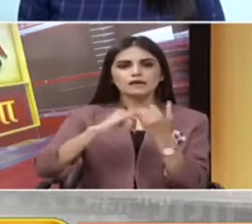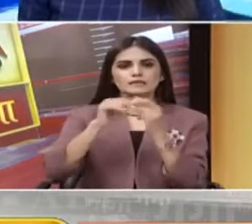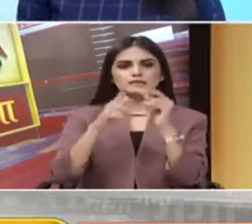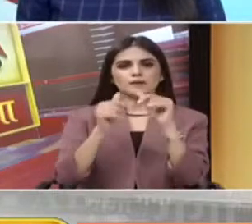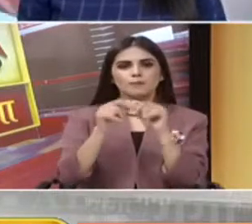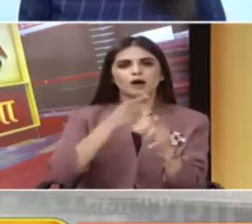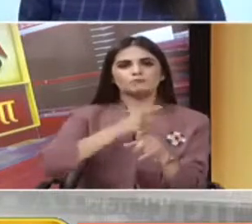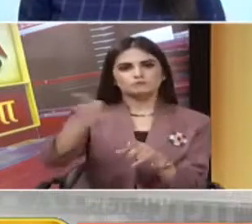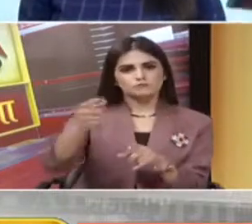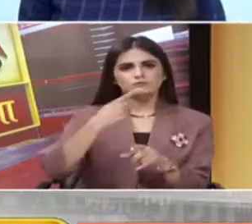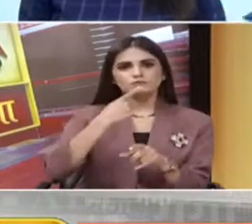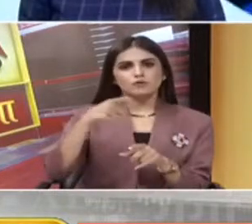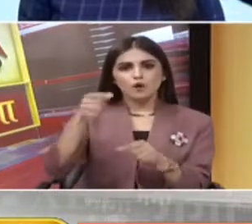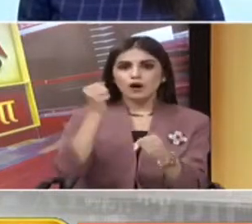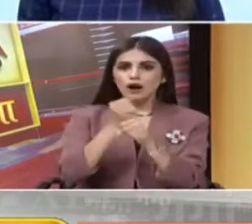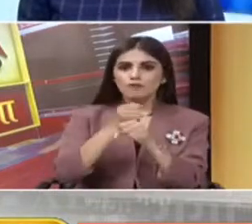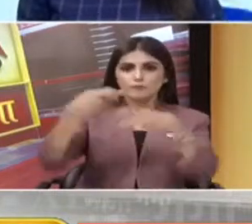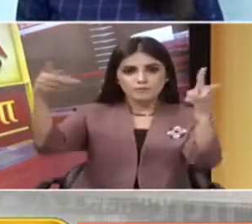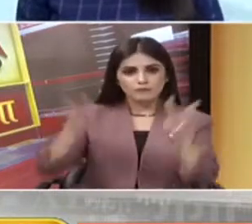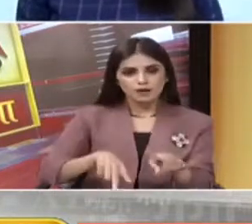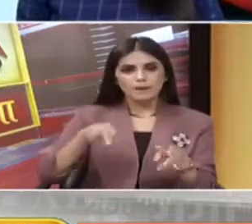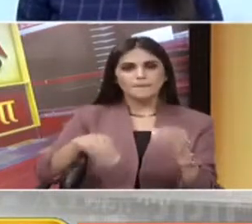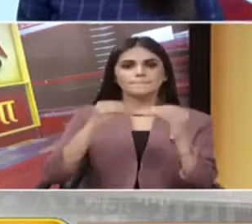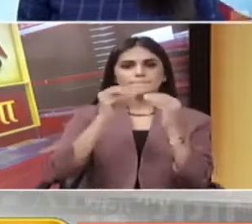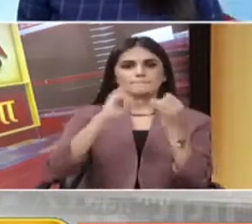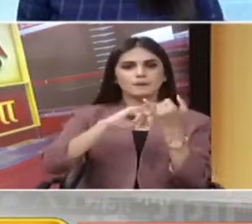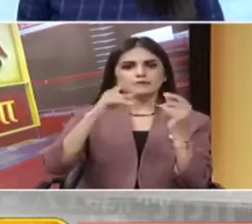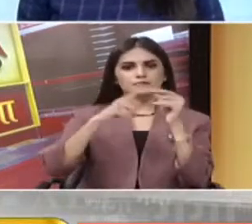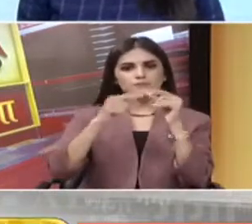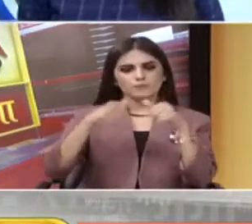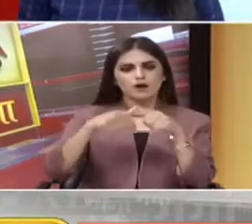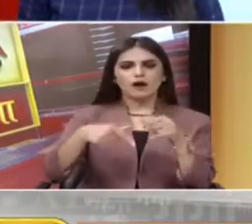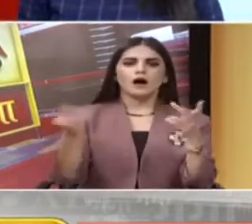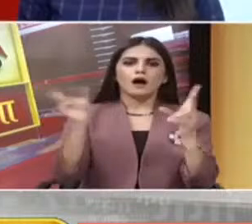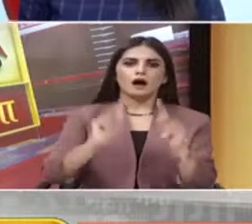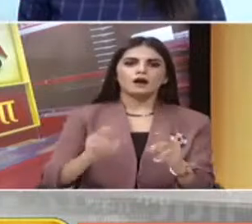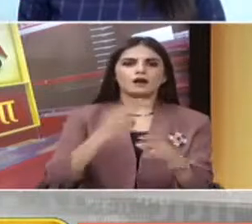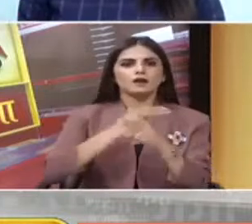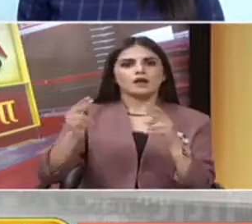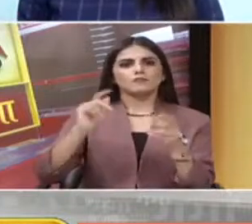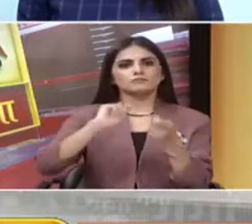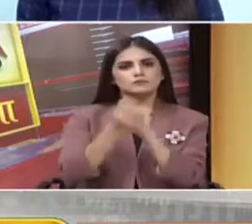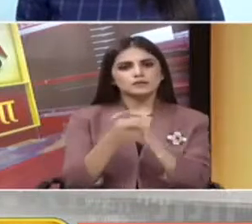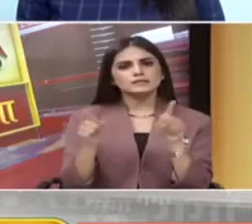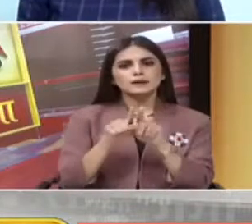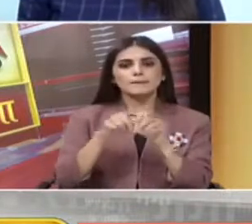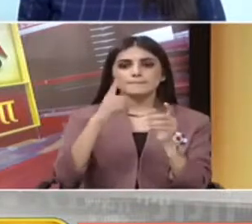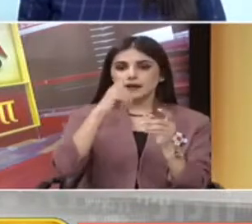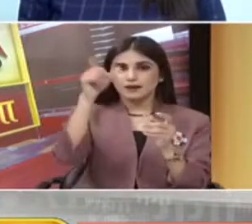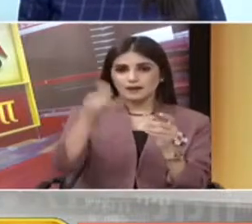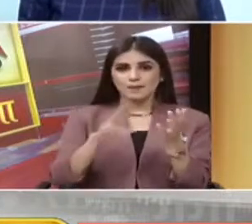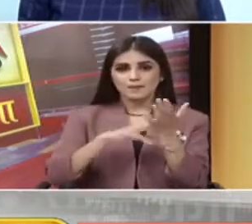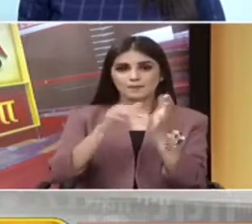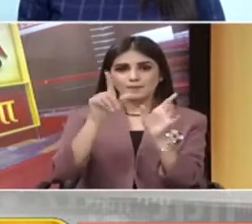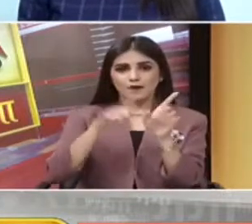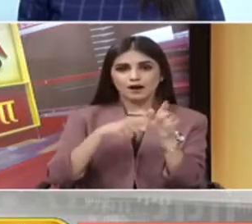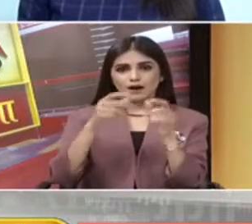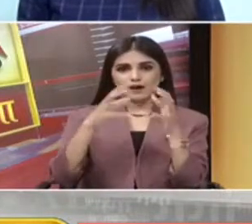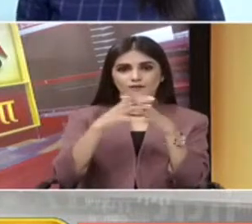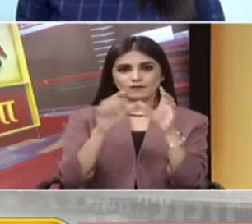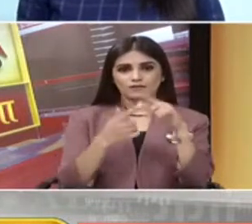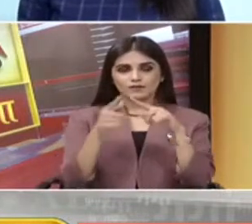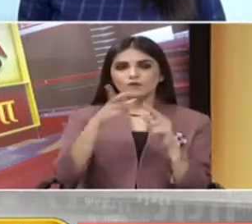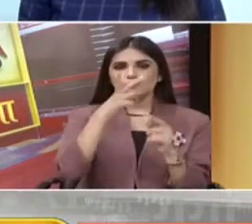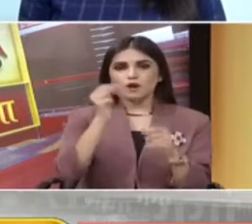आरोप लगाते हुए कहा कि उनकी सरकार लौटते ही बसपा सभी जगहों के नाम फिर से बदल देगी साथी मायावती ने उनकी सरकार